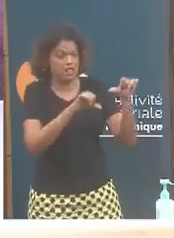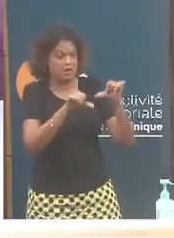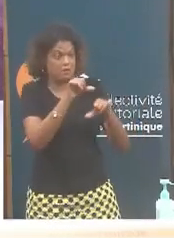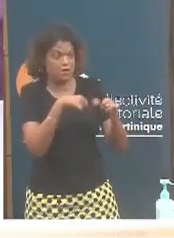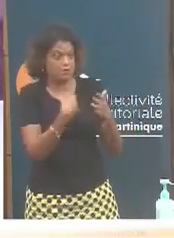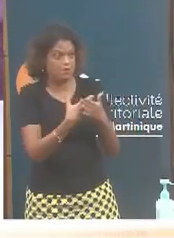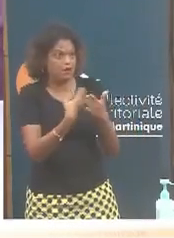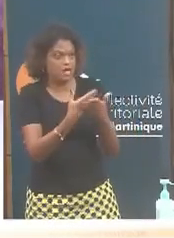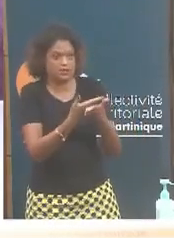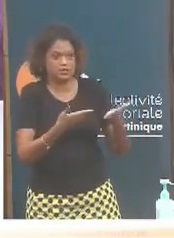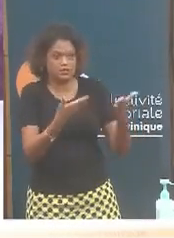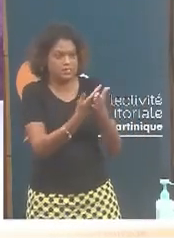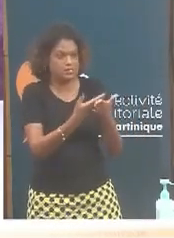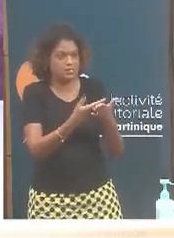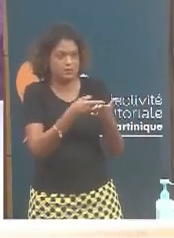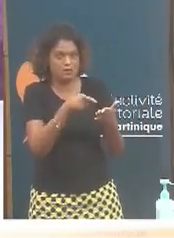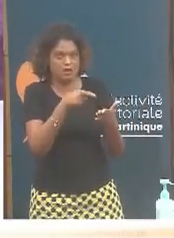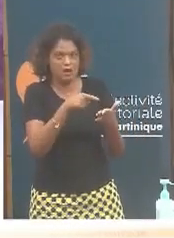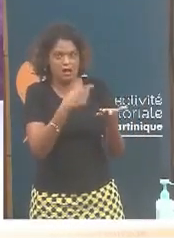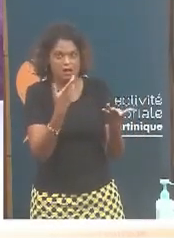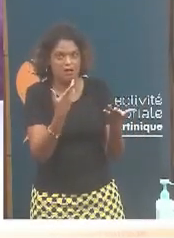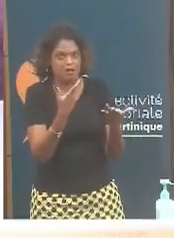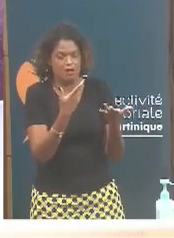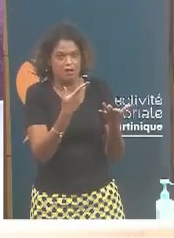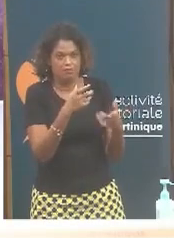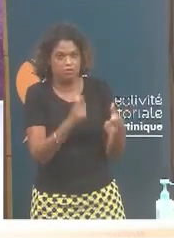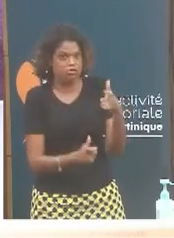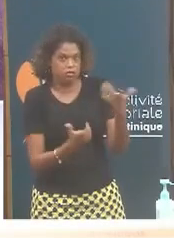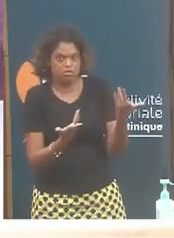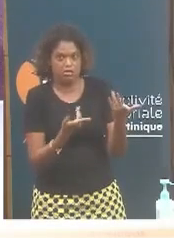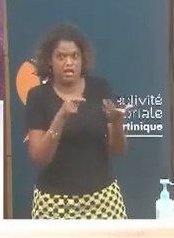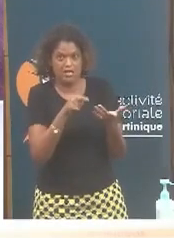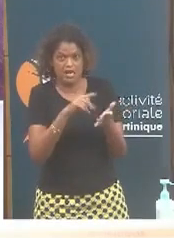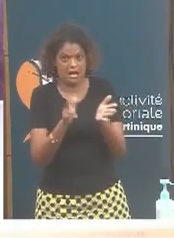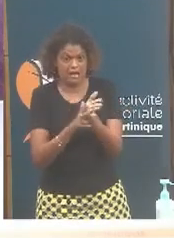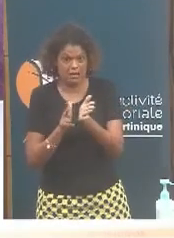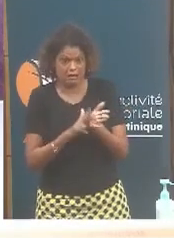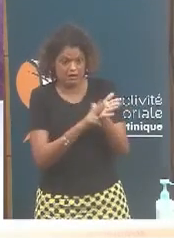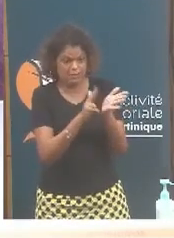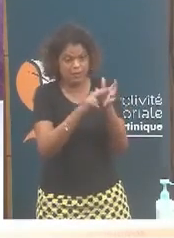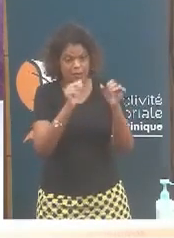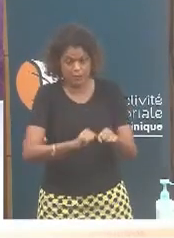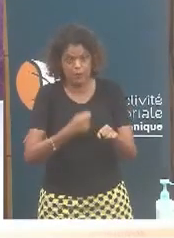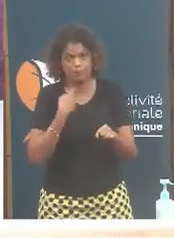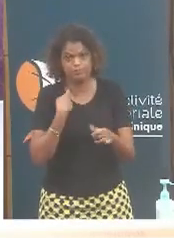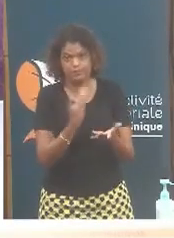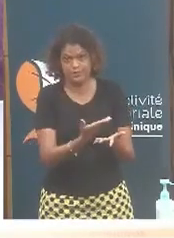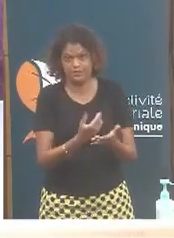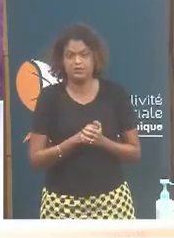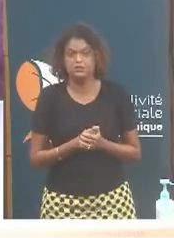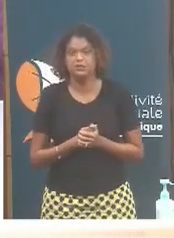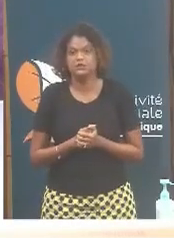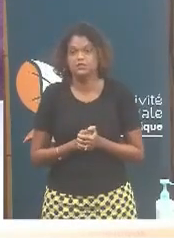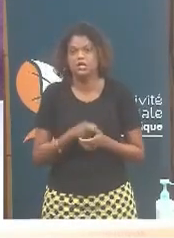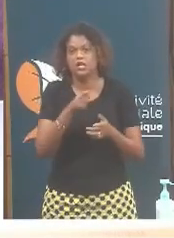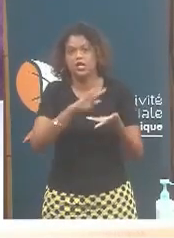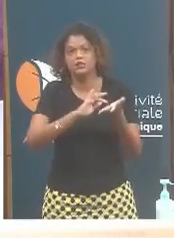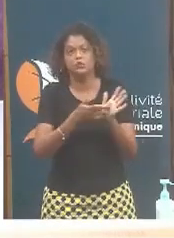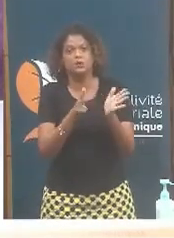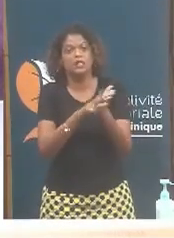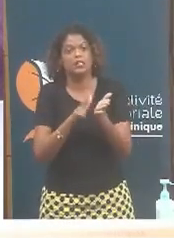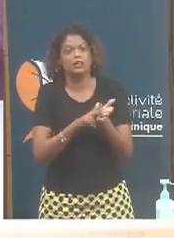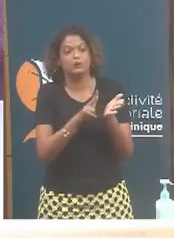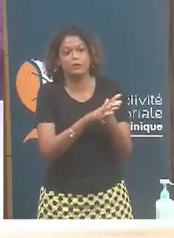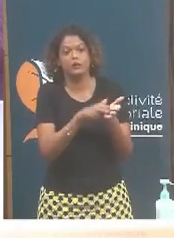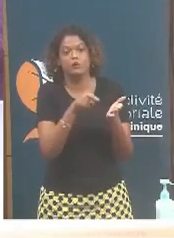état. Il y a un risque qu'il perde tous ses agréments COFRAC, en particulier, et tous les agréments qui lui permettent de